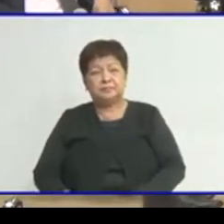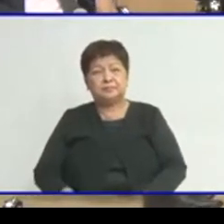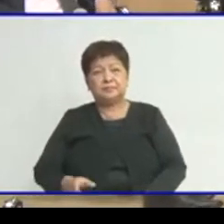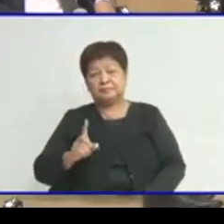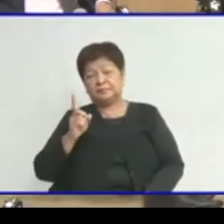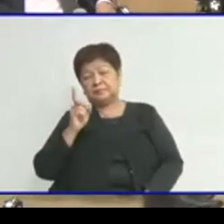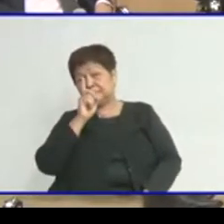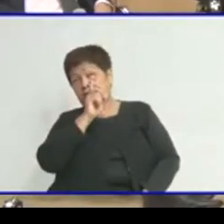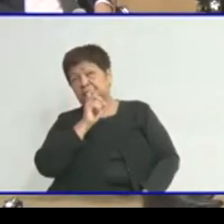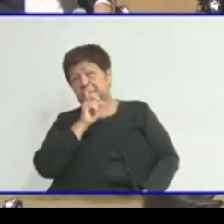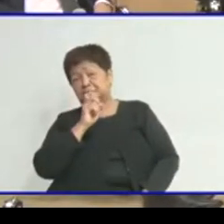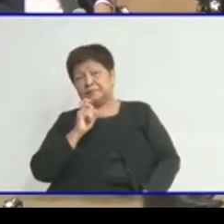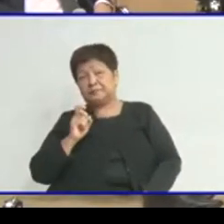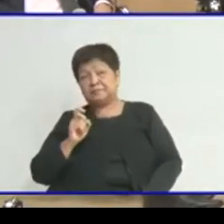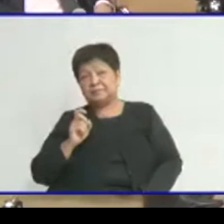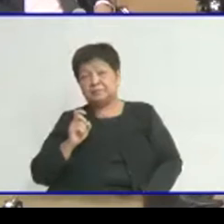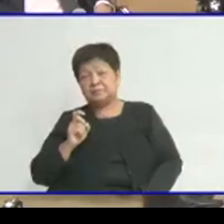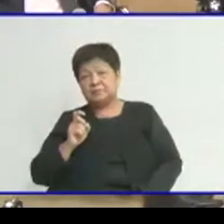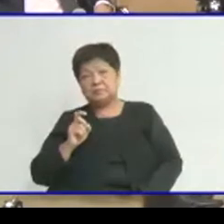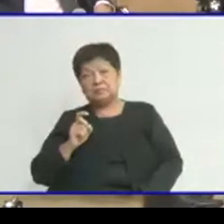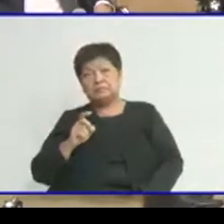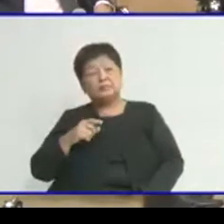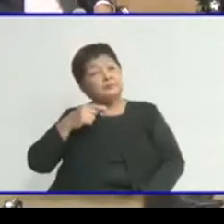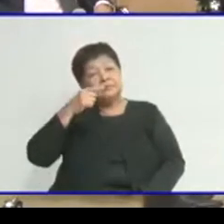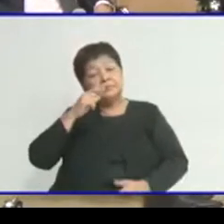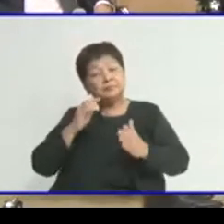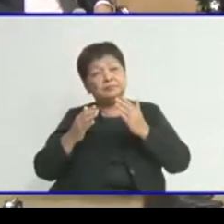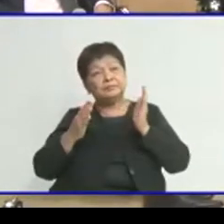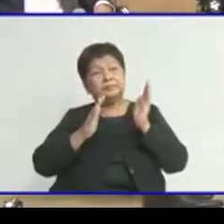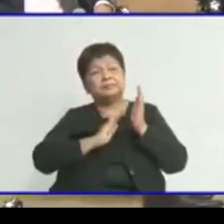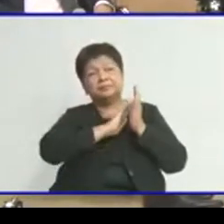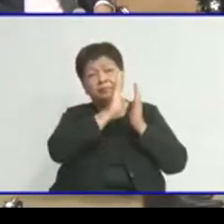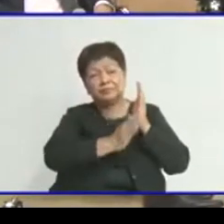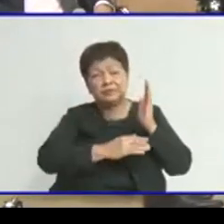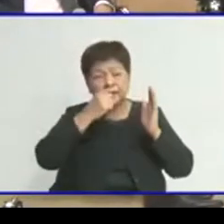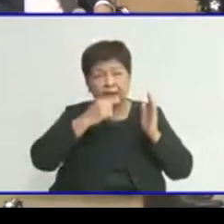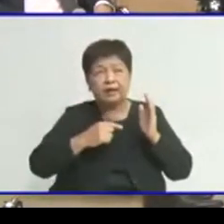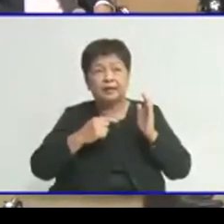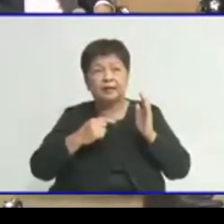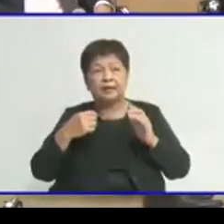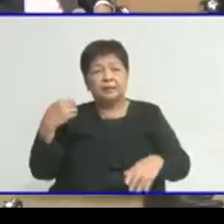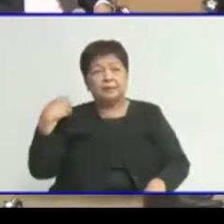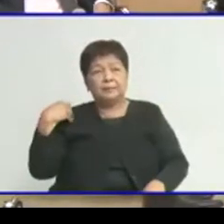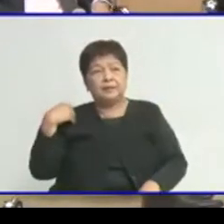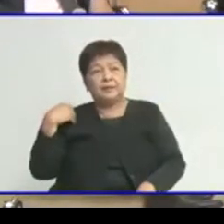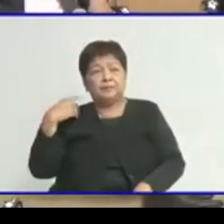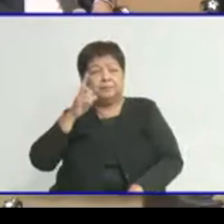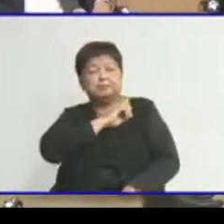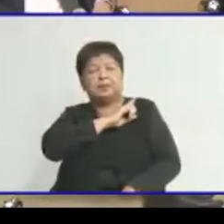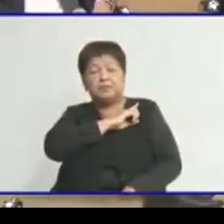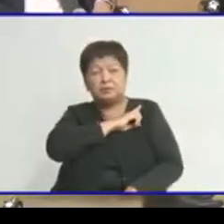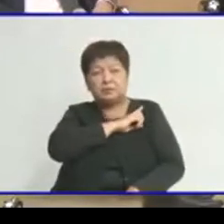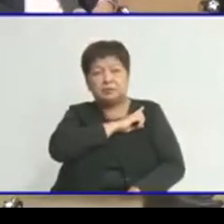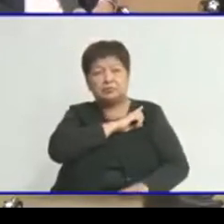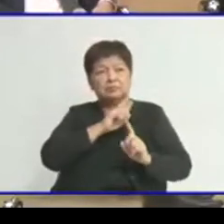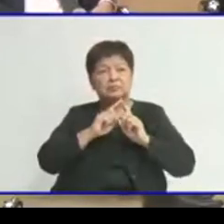the durable solutions. Despite Thailand have an international obligation, but if